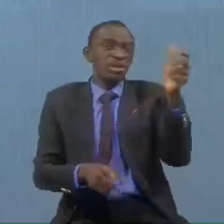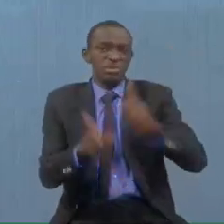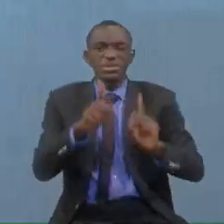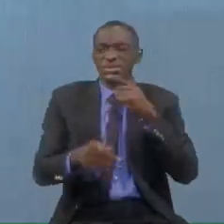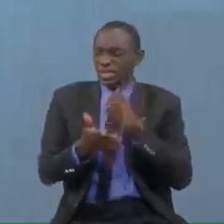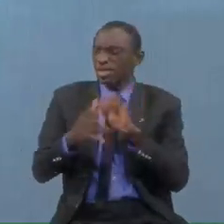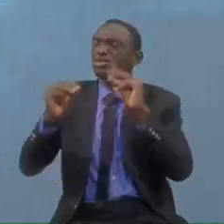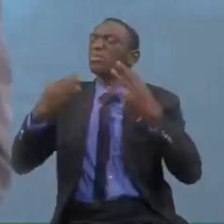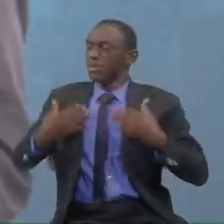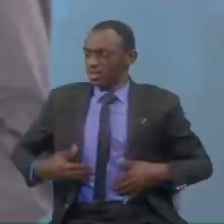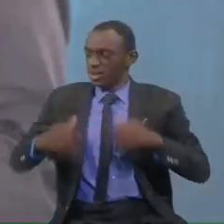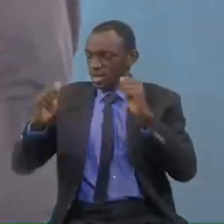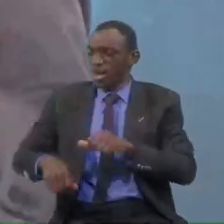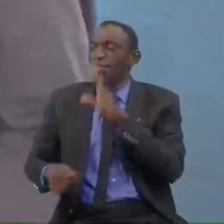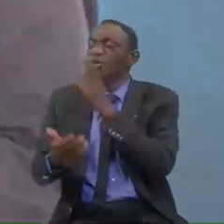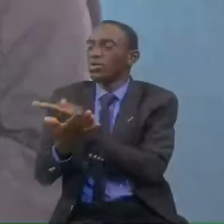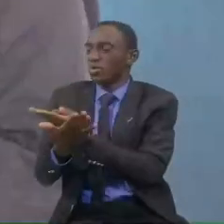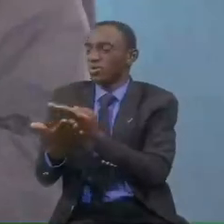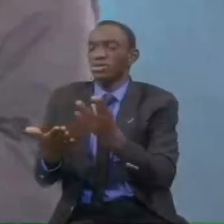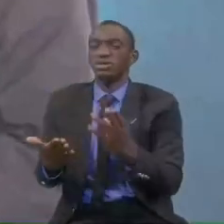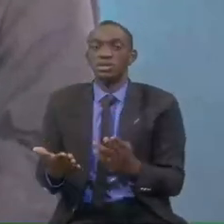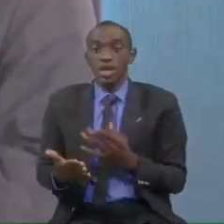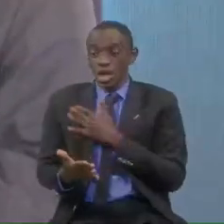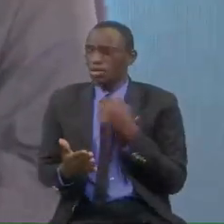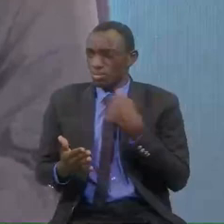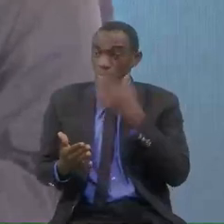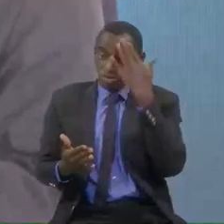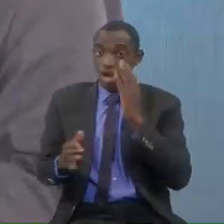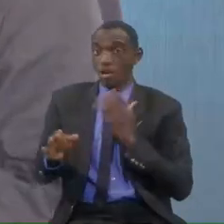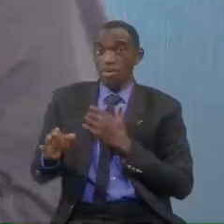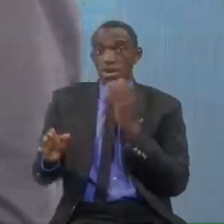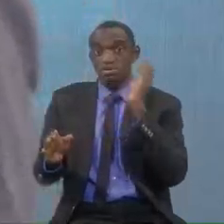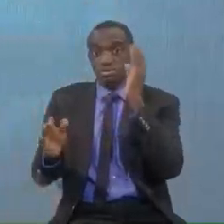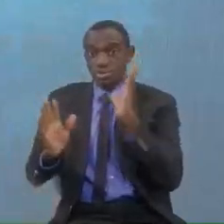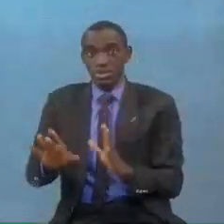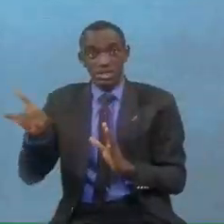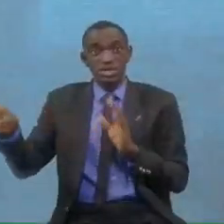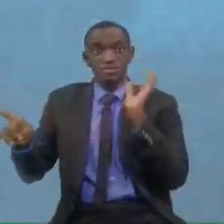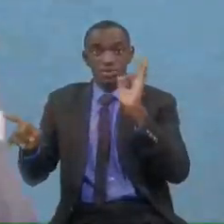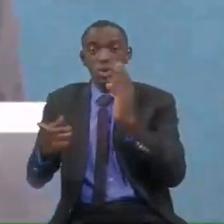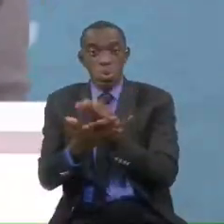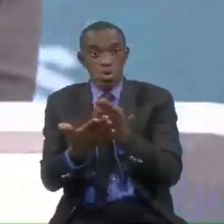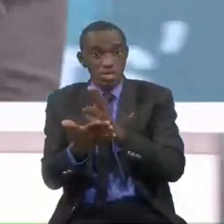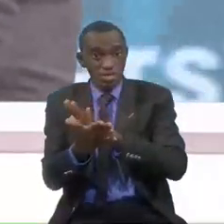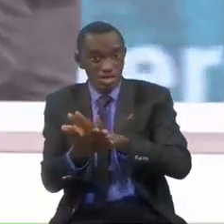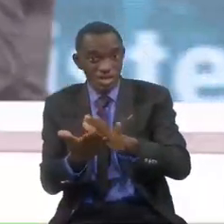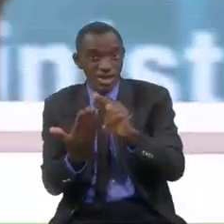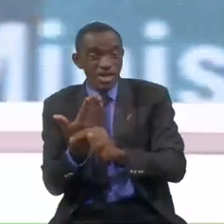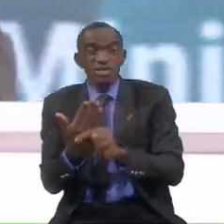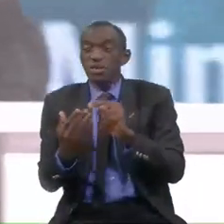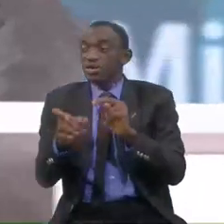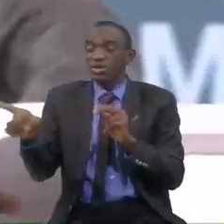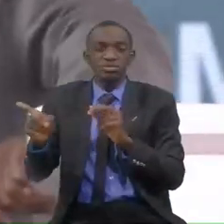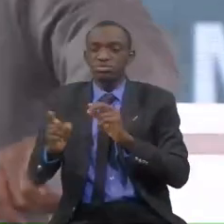personne ne peut être saint. Et quoi qu'ils prêchent la sainteté, ils prêchent la sainteté de tout son corps, de toute son